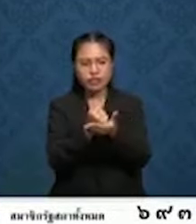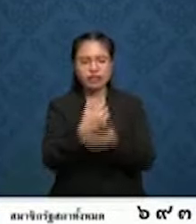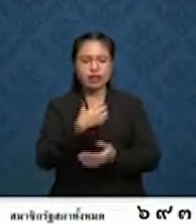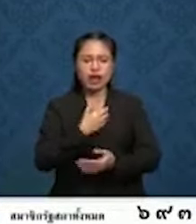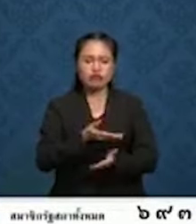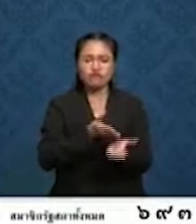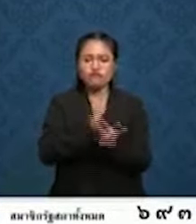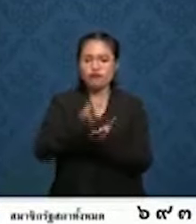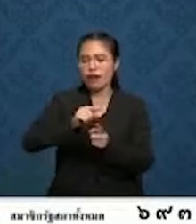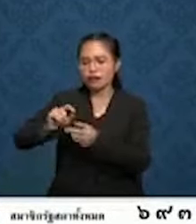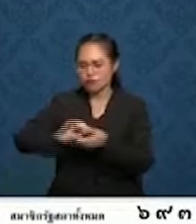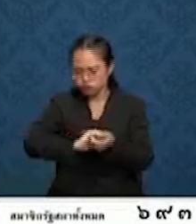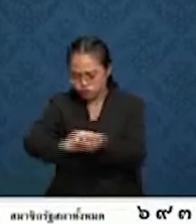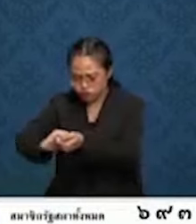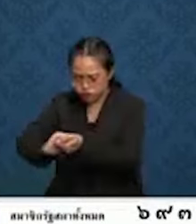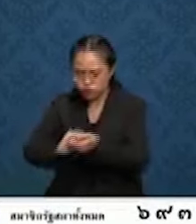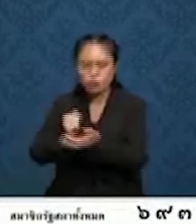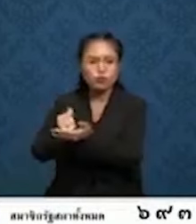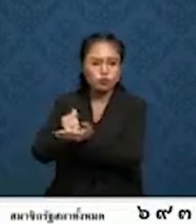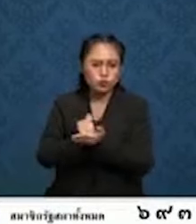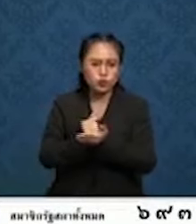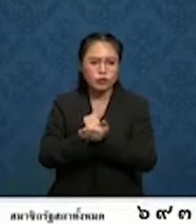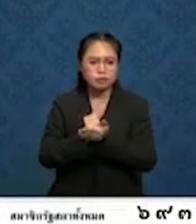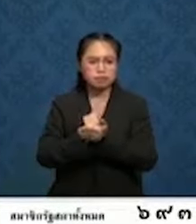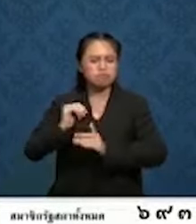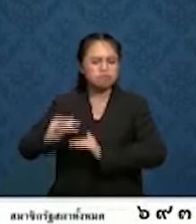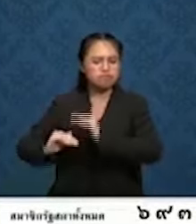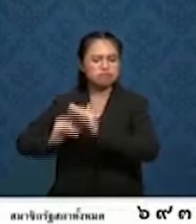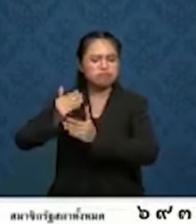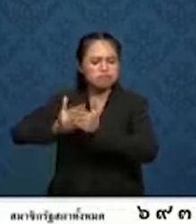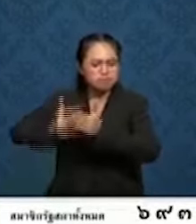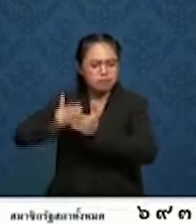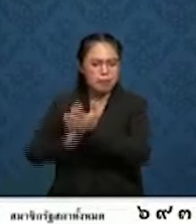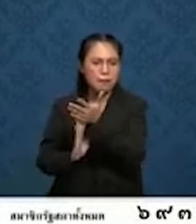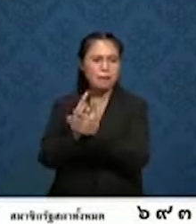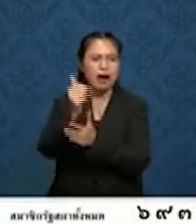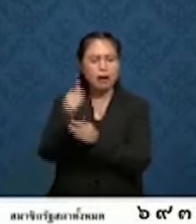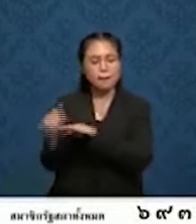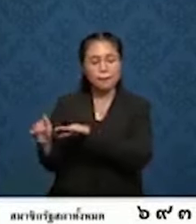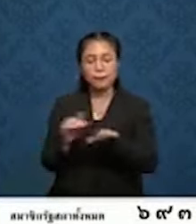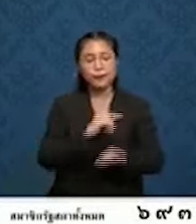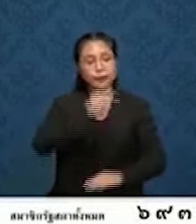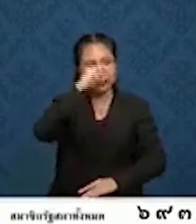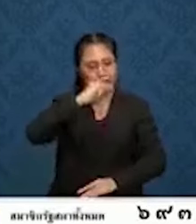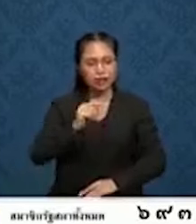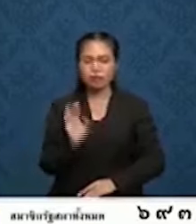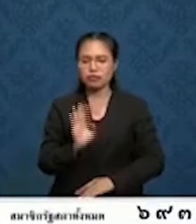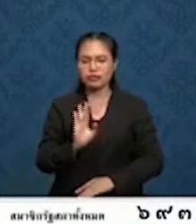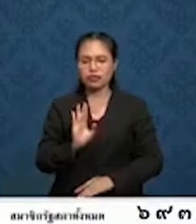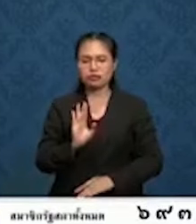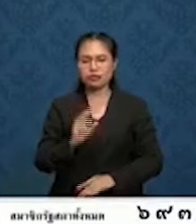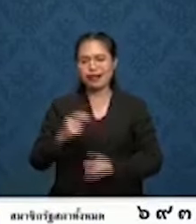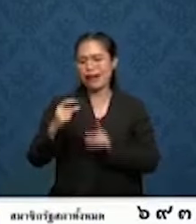เมืองรุ่นใหม่นะครับในเมื่อฝ่ายตรงกันข้ามเนี่ยนะครับเขายื่นไมตรีมาให้ ครับ นะครับเพราะนั้นฝ่ายตอบกลับเนี่ยเมื่อพล